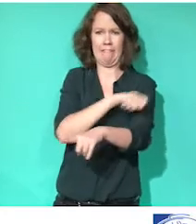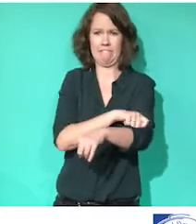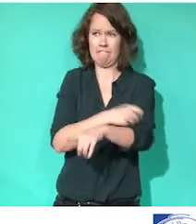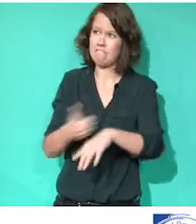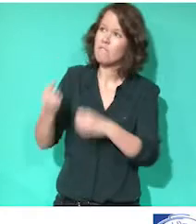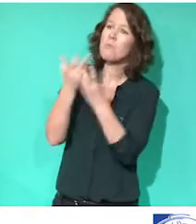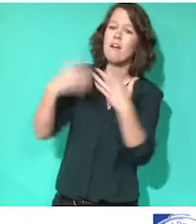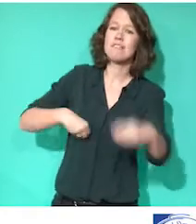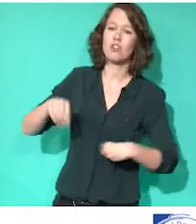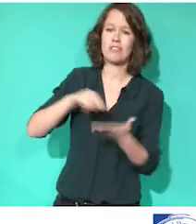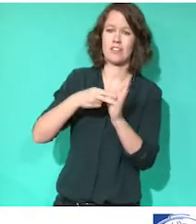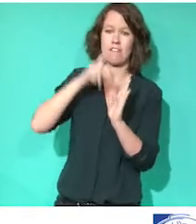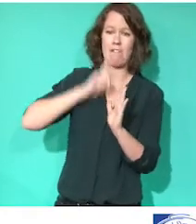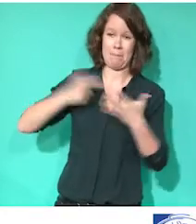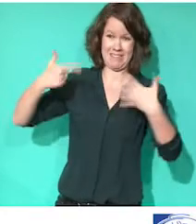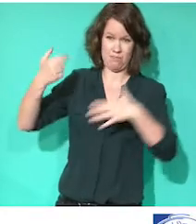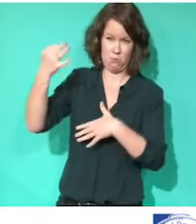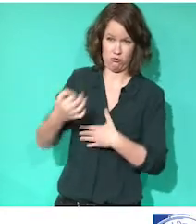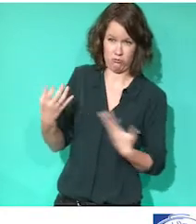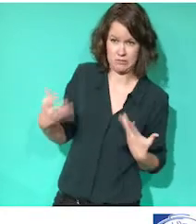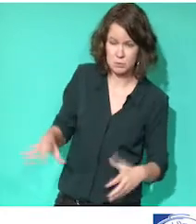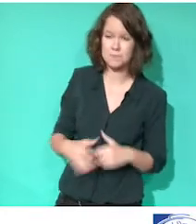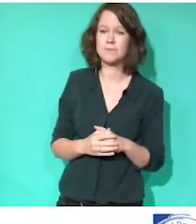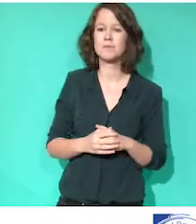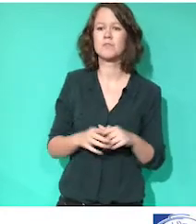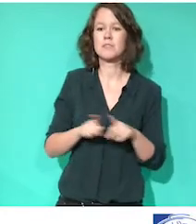sportives. Et en 2014, le sport féminin